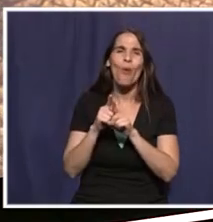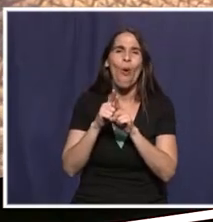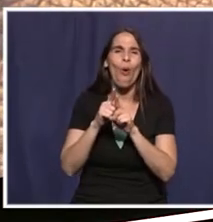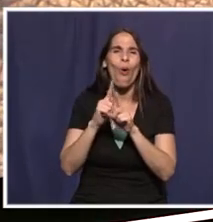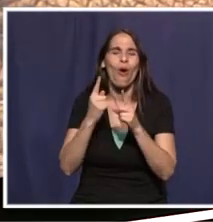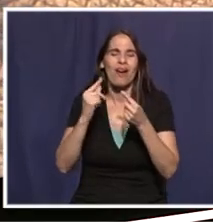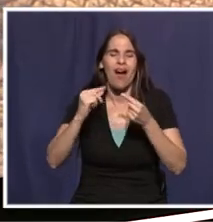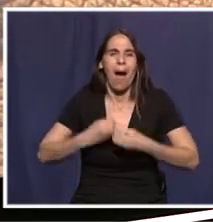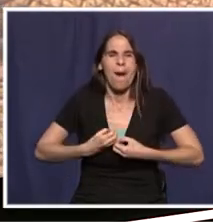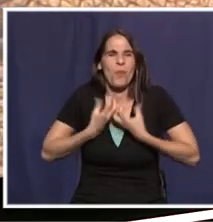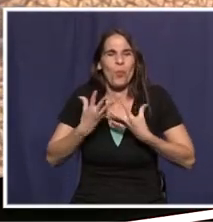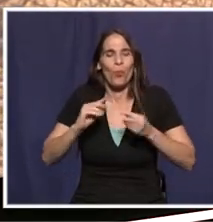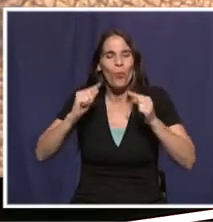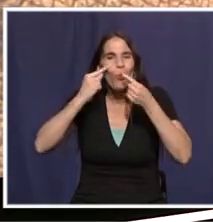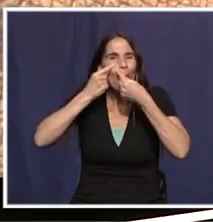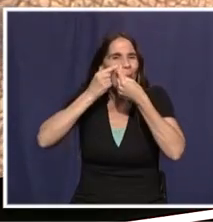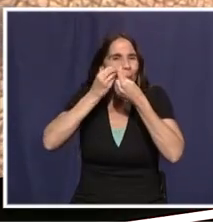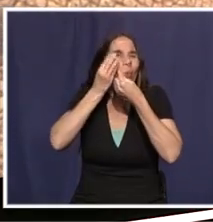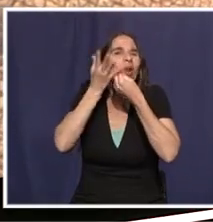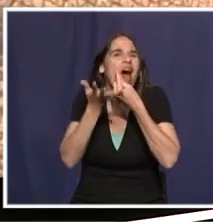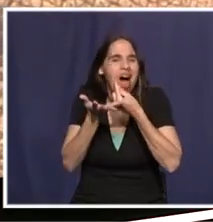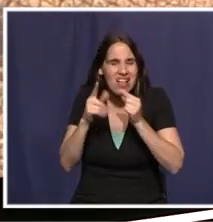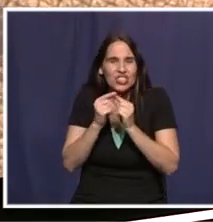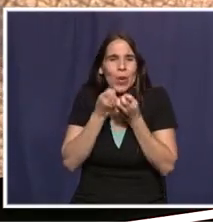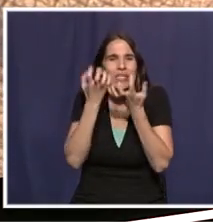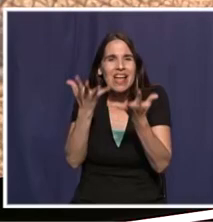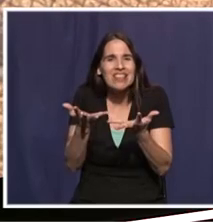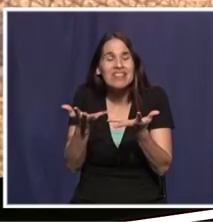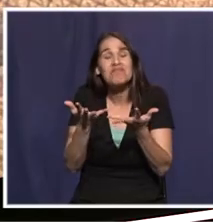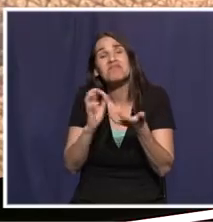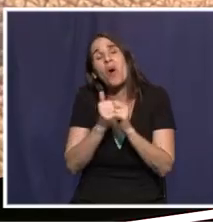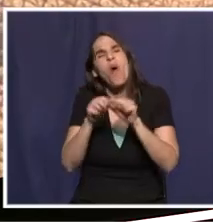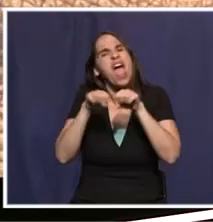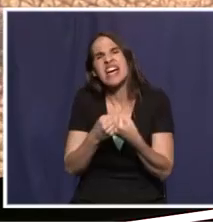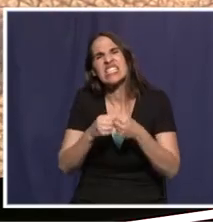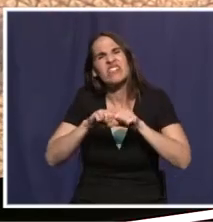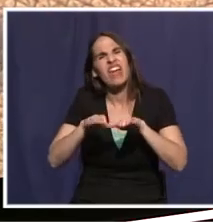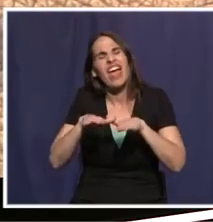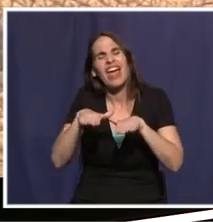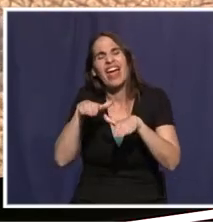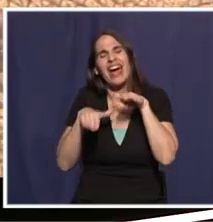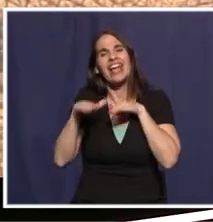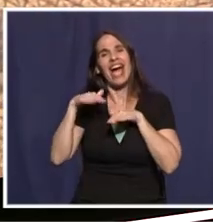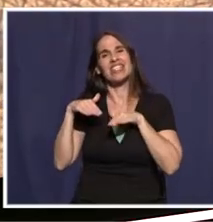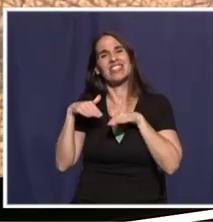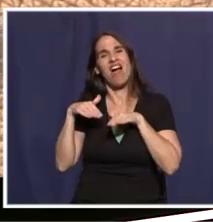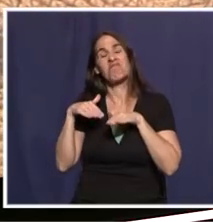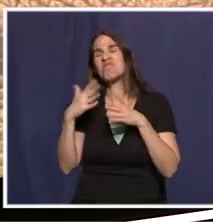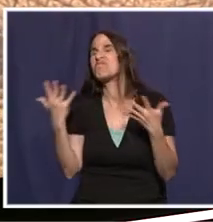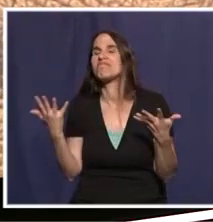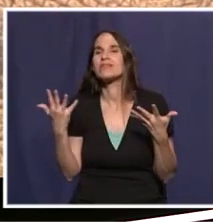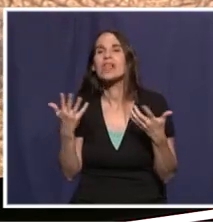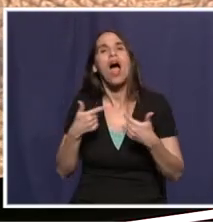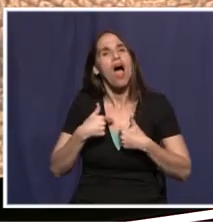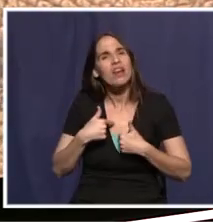לפני קפיצה גדולה של הביחד שלנו. ואולי זה רק פשוט ערס ורגרסיה כואבת במה שכבר נבנה. כך או כך, אני